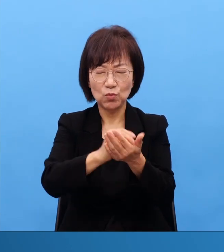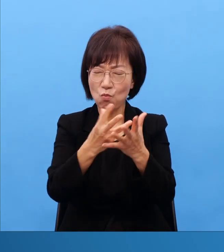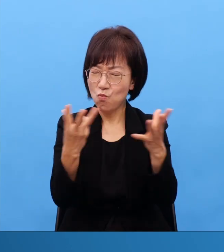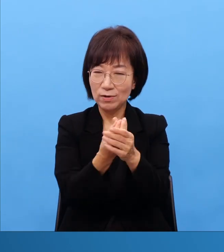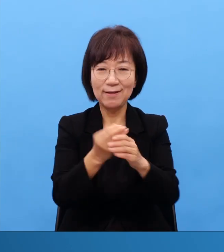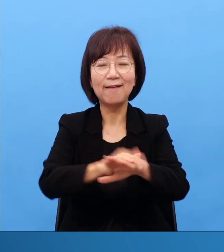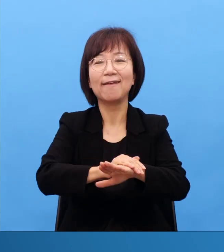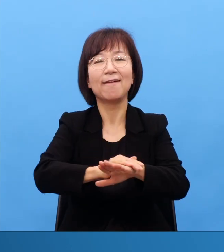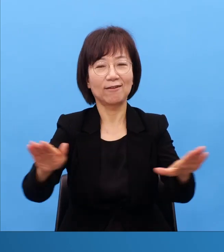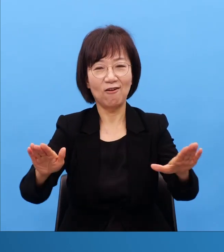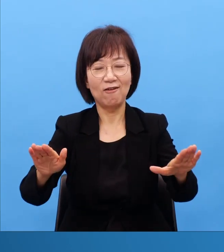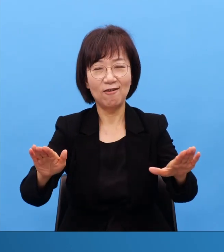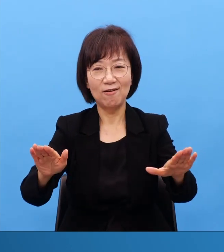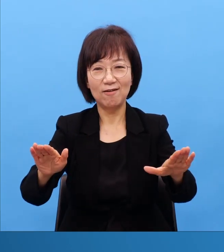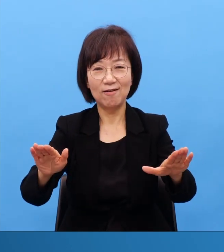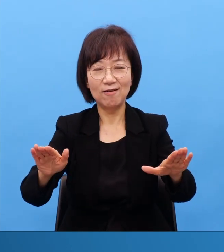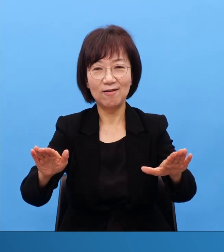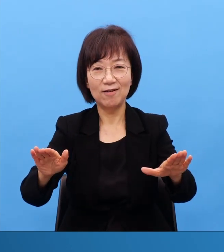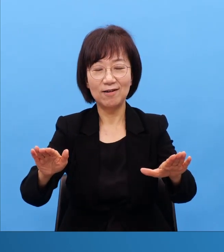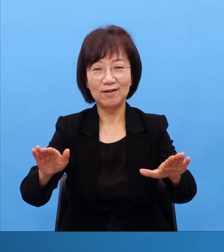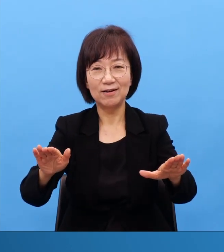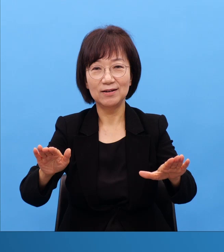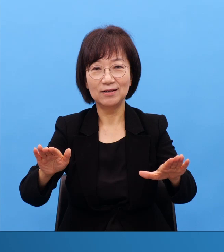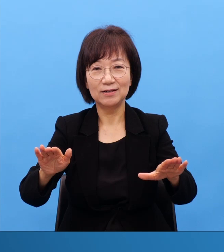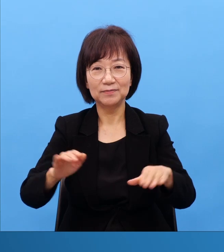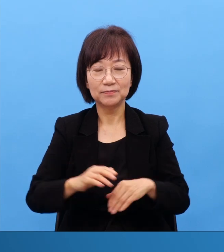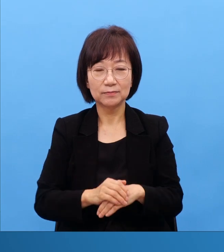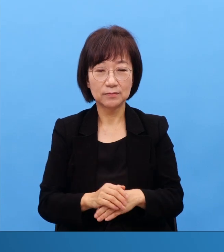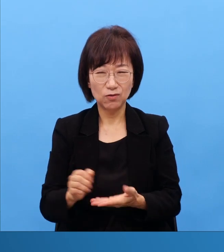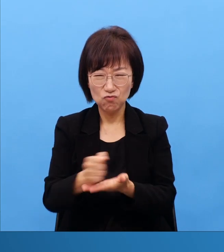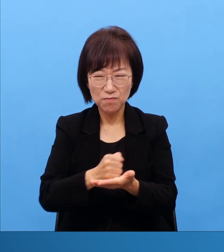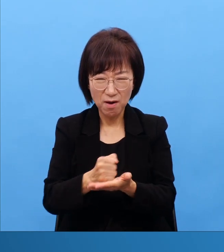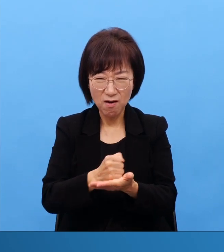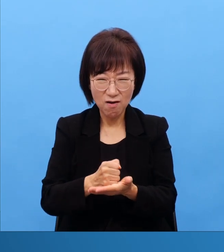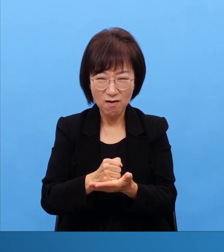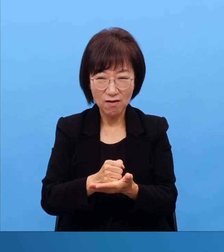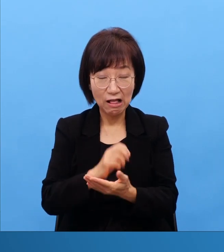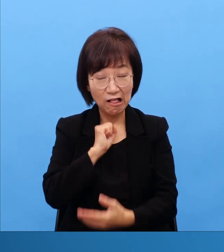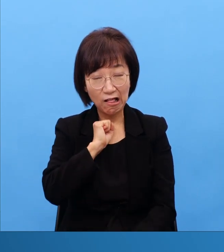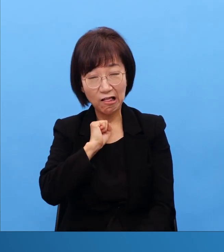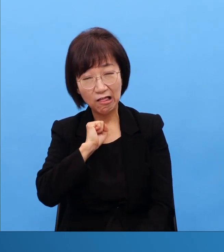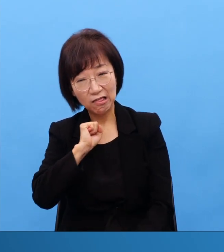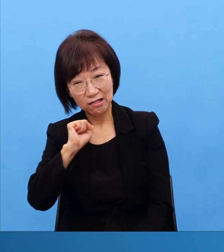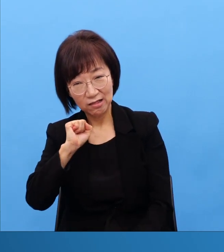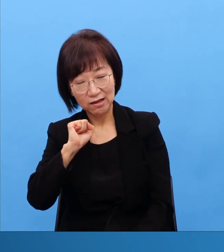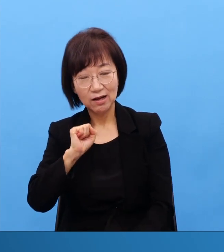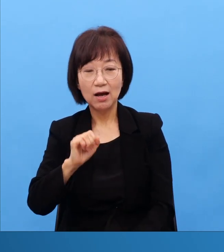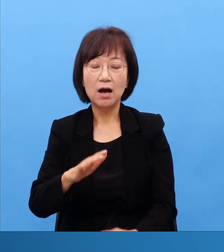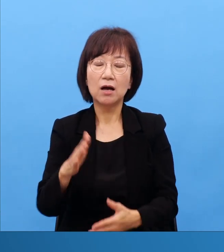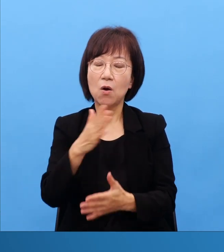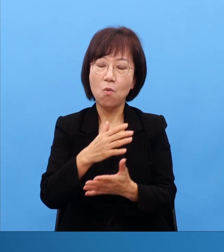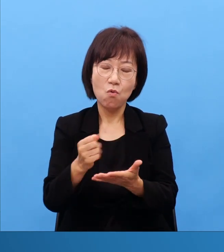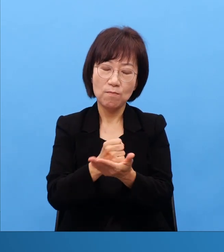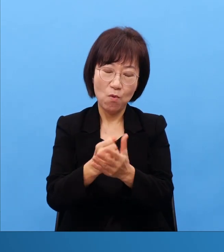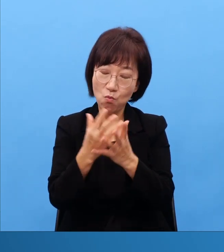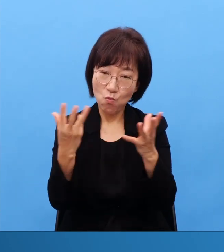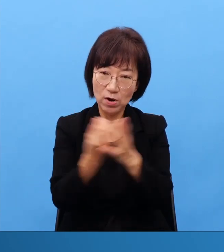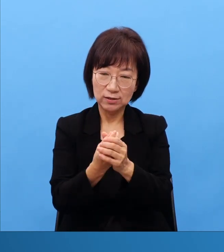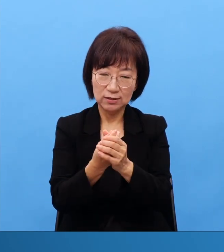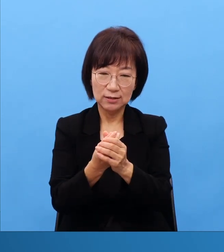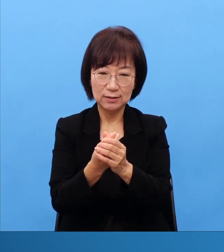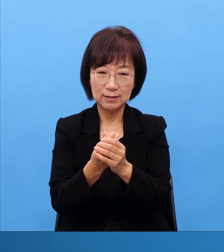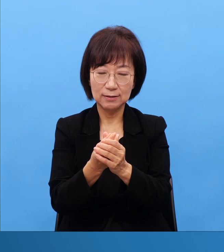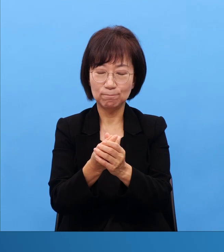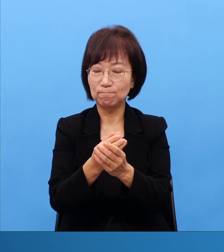your fate will never change, but that is what he has brought to an end. 안 바뀝니다. It cannot change. 못 놓는다니까요. 바뀌지 않아요.